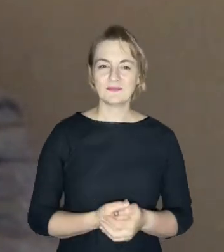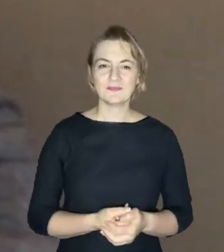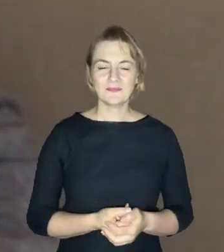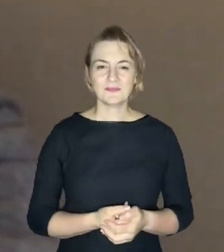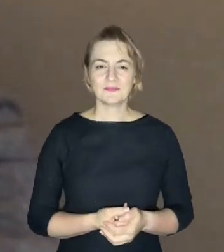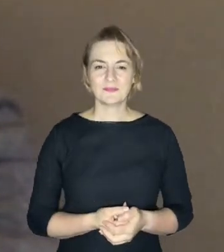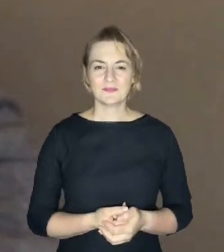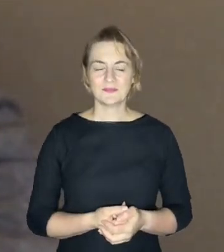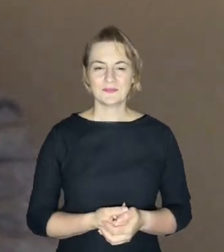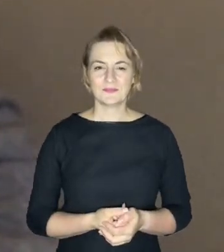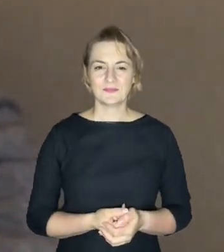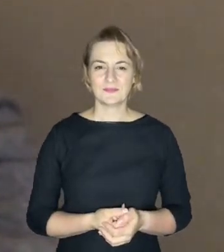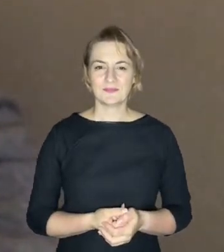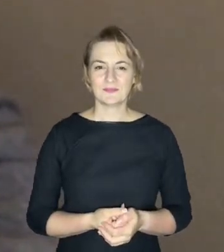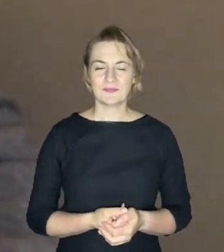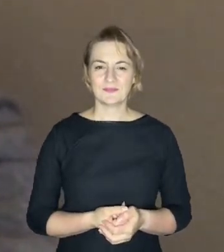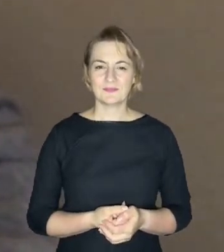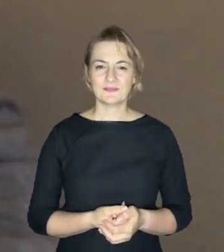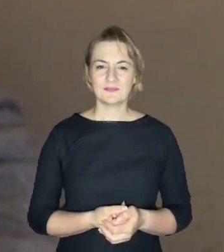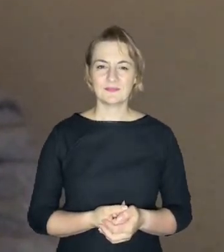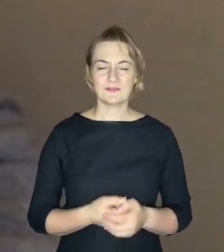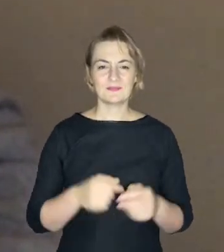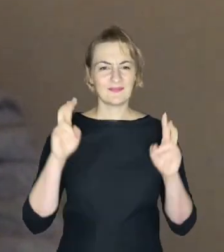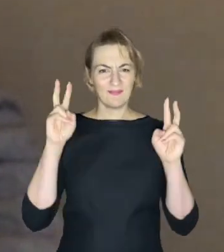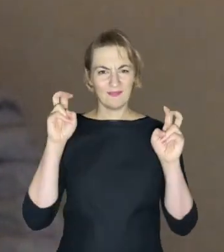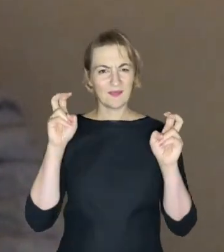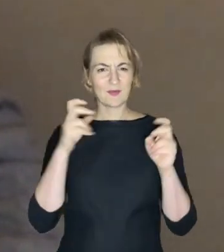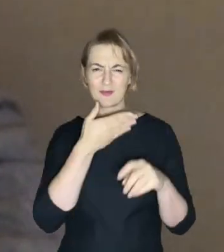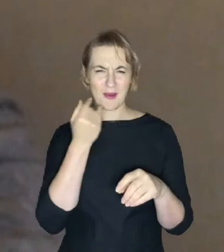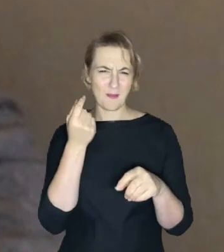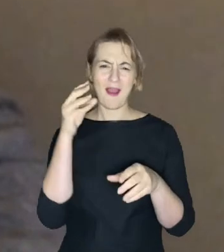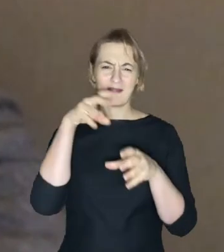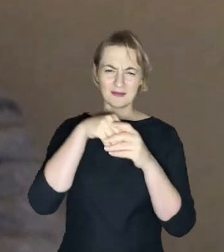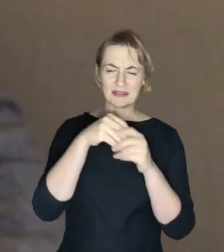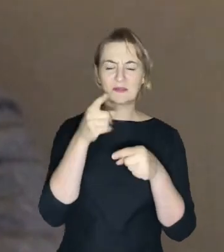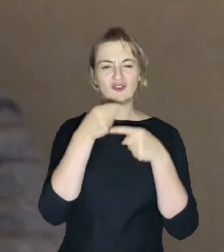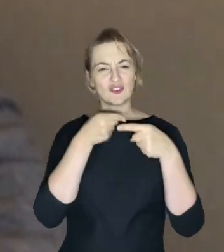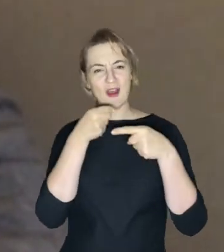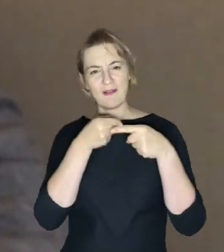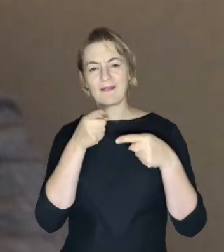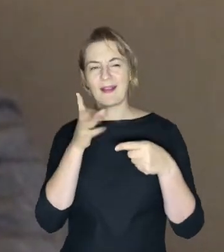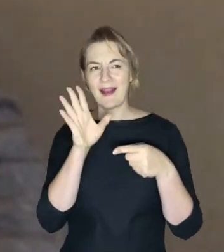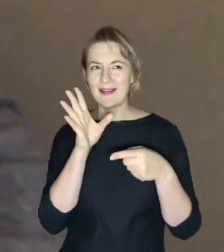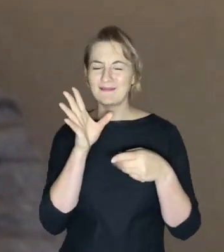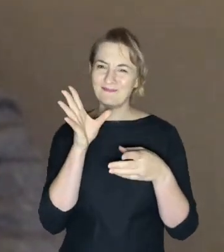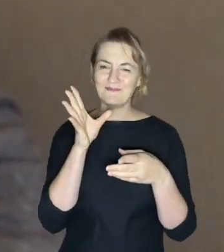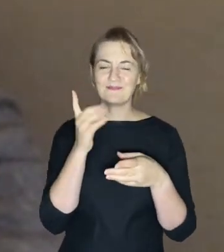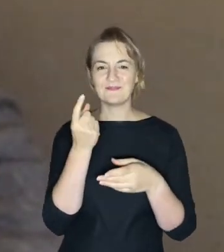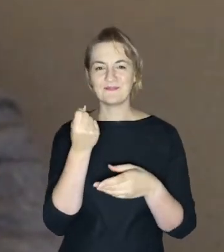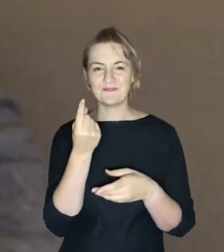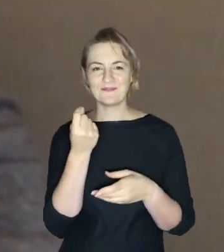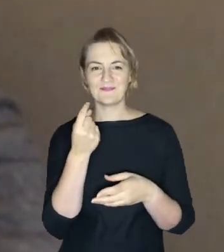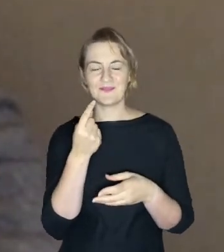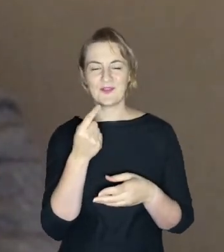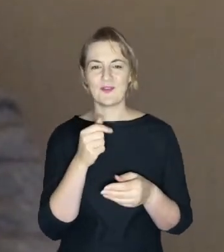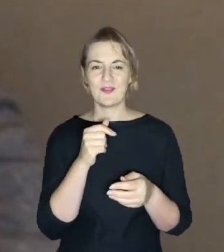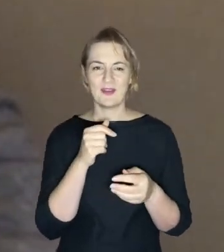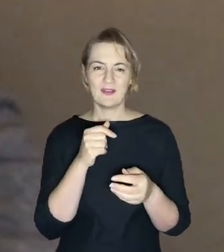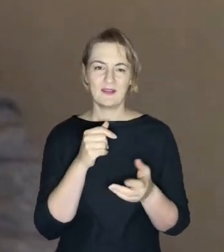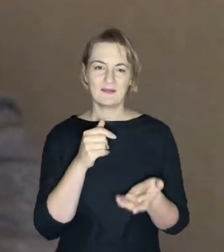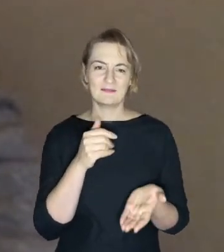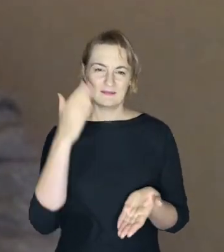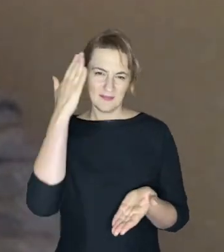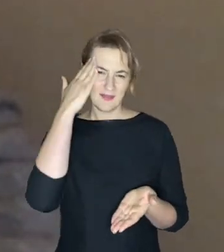ten tytuł, on nie jest do końca żartobliwy, ale w istocie chodzi w nim o to samo, tak,